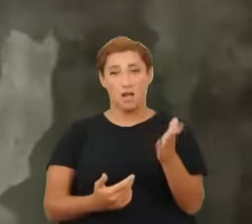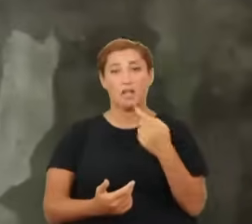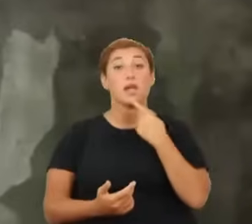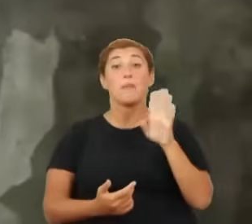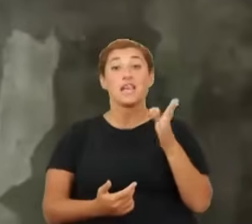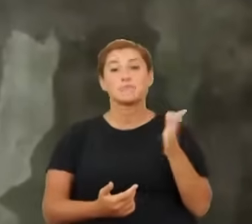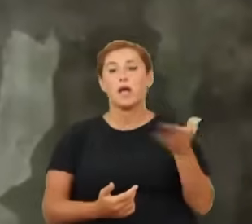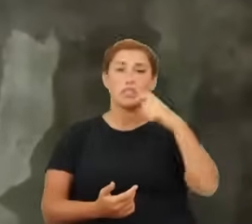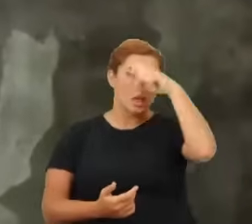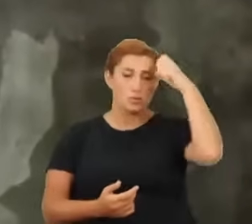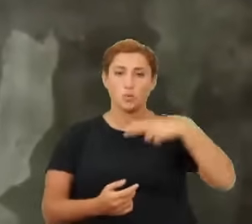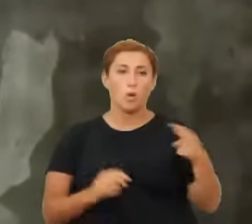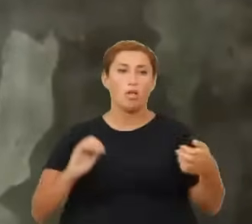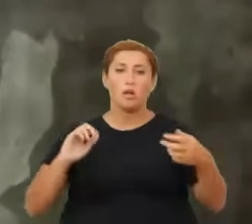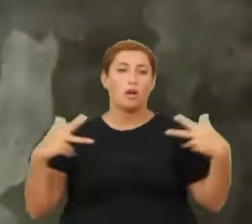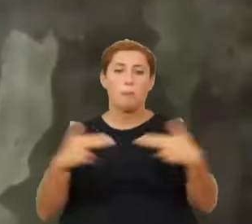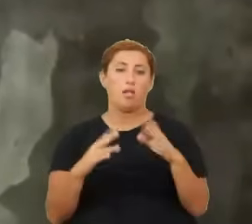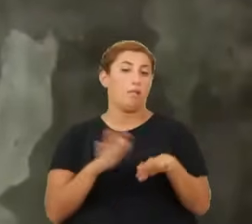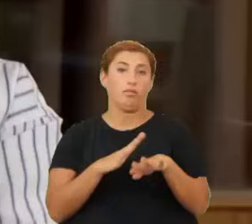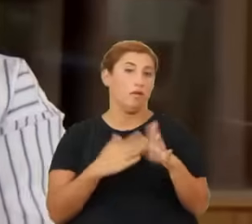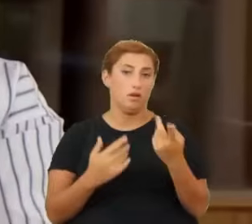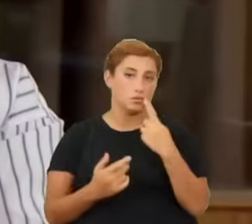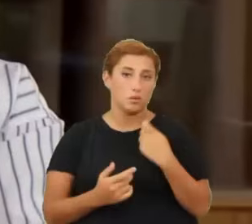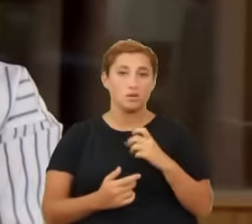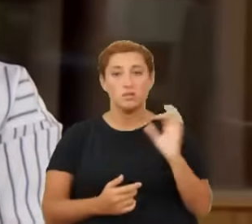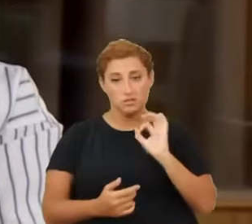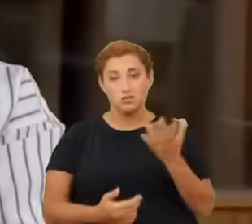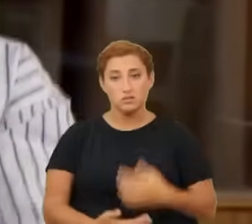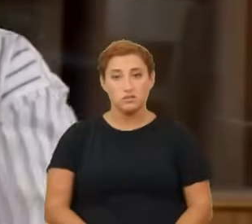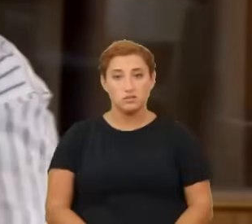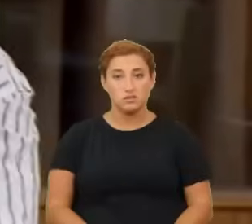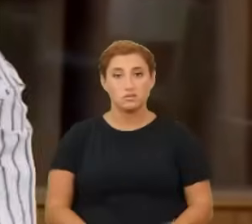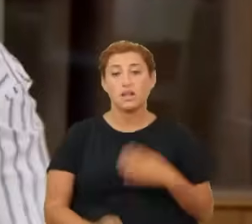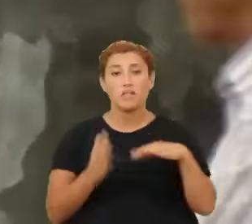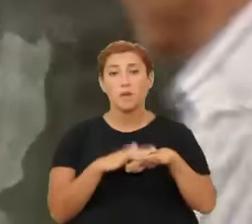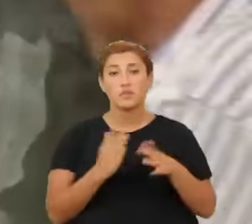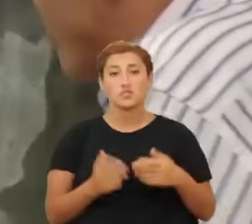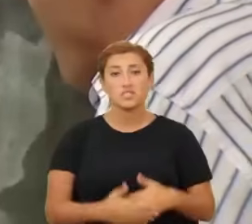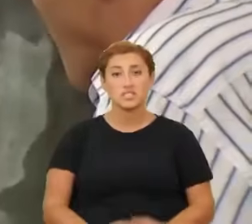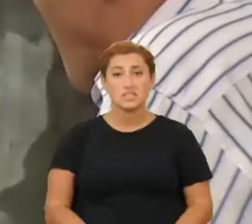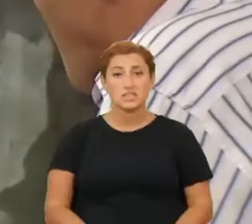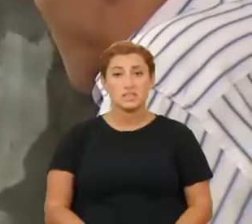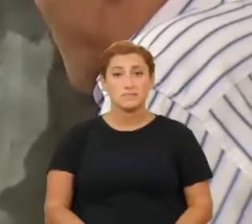Demezler mi hani yaz gününde yollar nasıl tıkalı oluyor diye? Ya nasıl tıkanacak? Ya. Ne yapacağız?